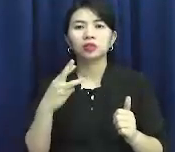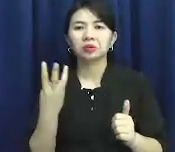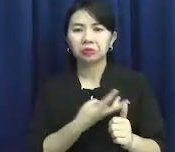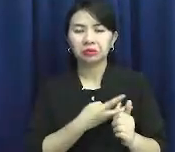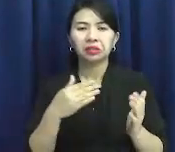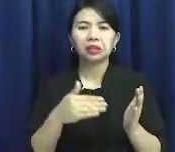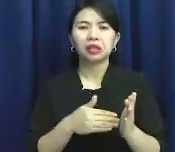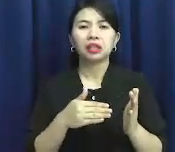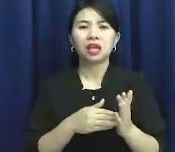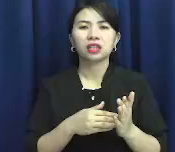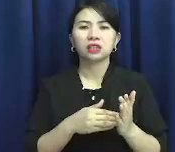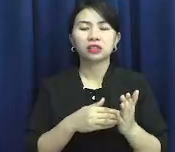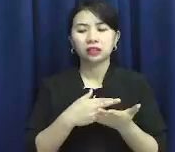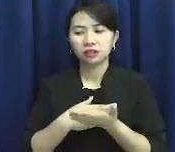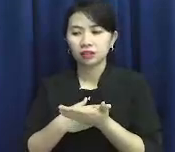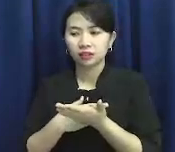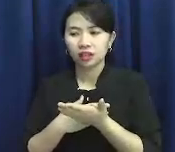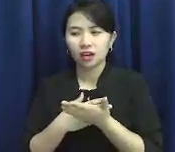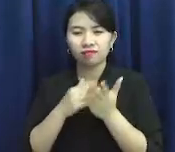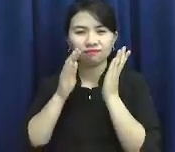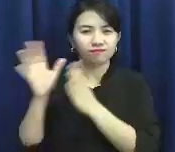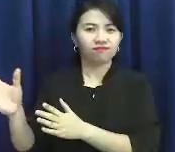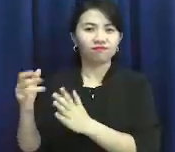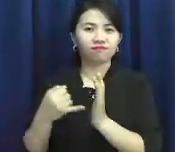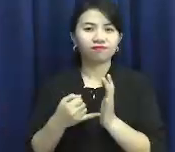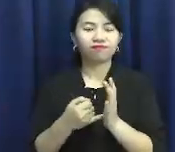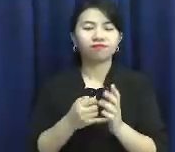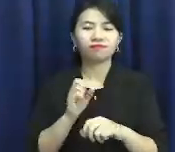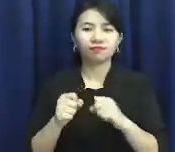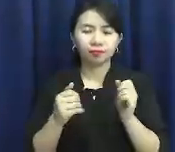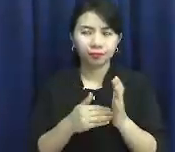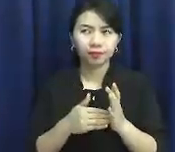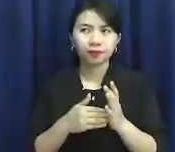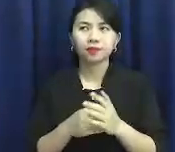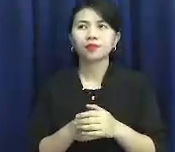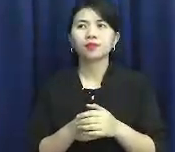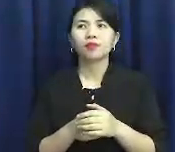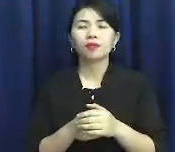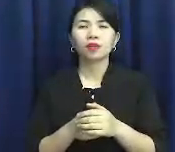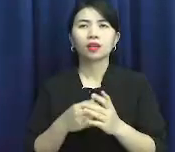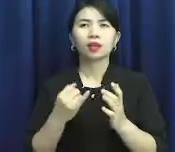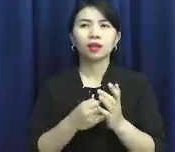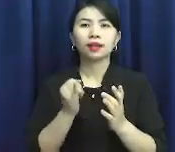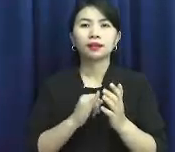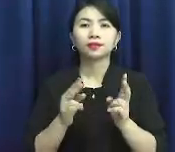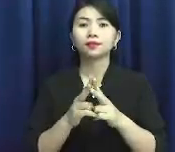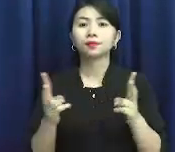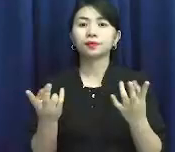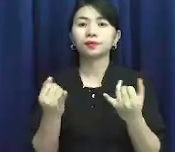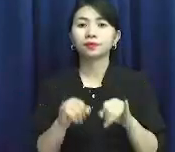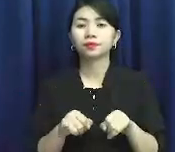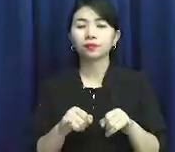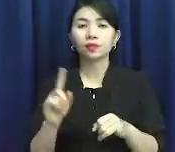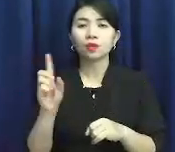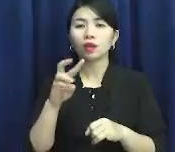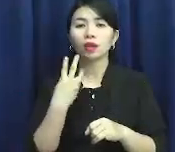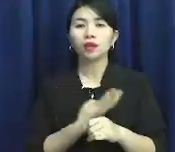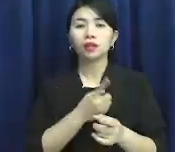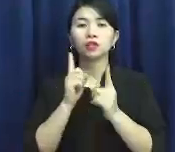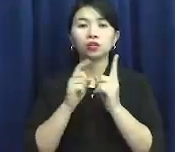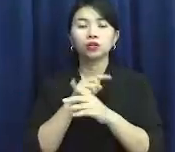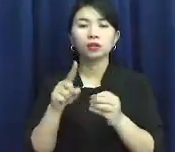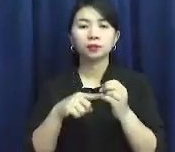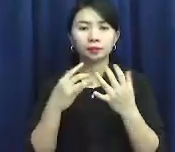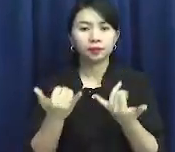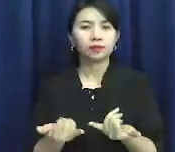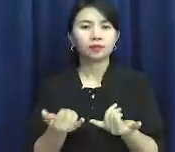ang Kristiyano ninyong pamumuhay. Kaya napaka-importante nito. Again, sabi ko nga sa inyo, mahalaga po ang bagay na ito, alright? Itong pag-uusapan natin dito, inuman